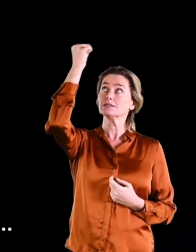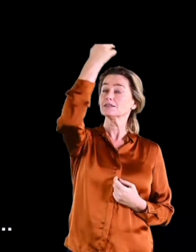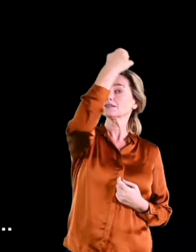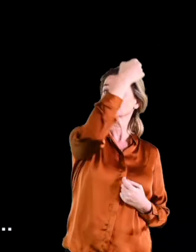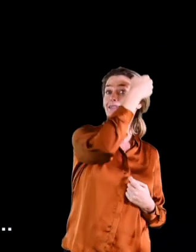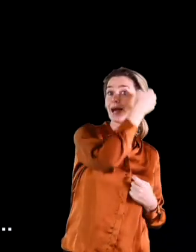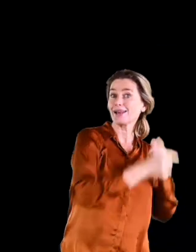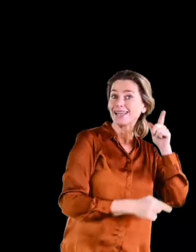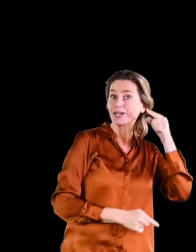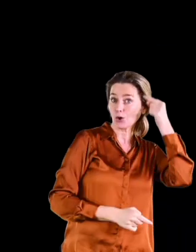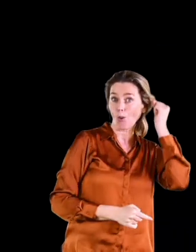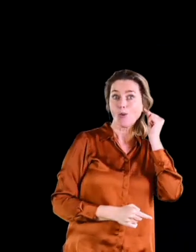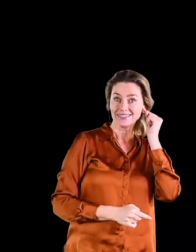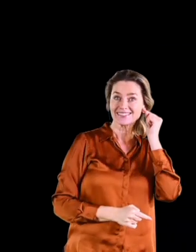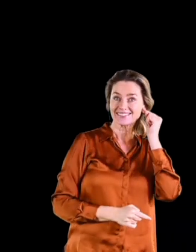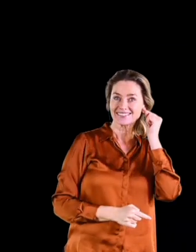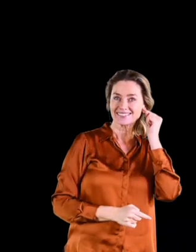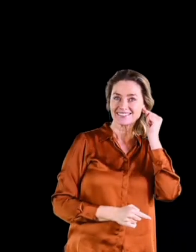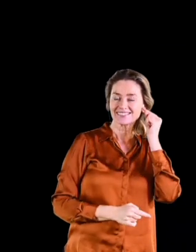naar mijn linkeroor,